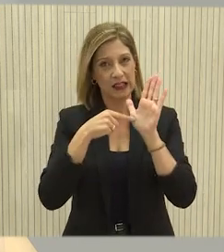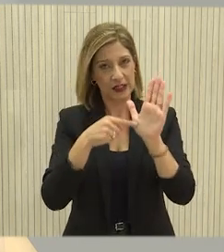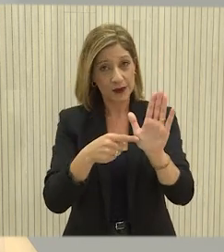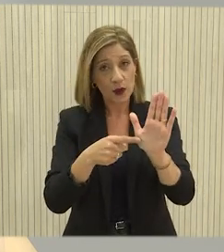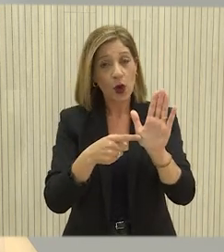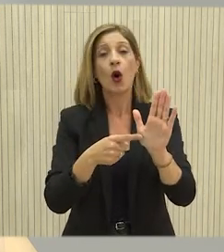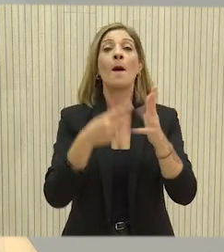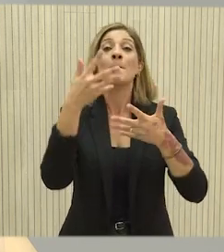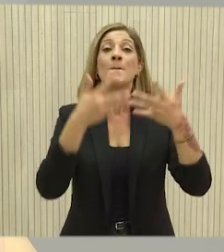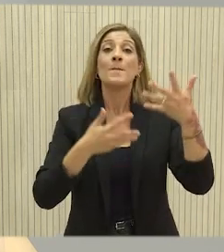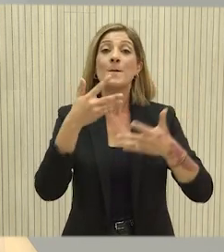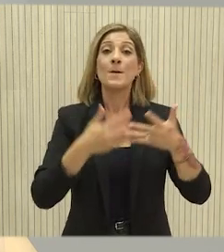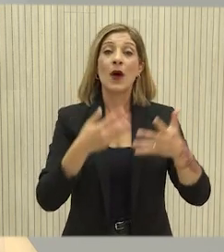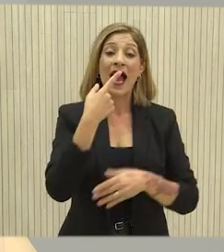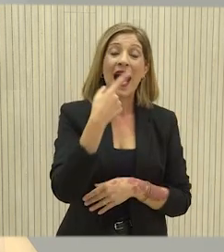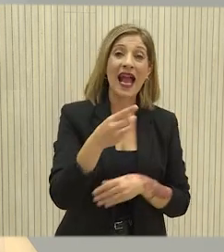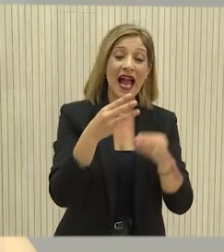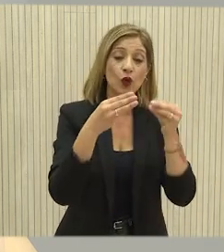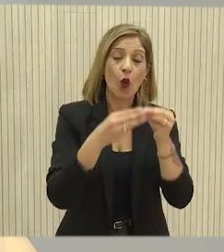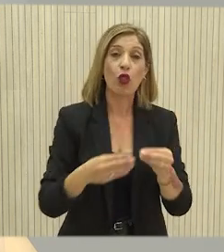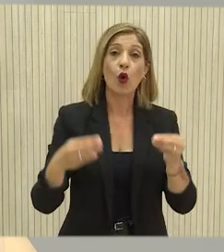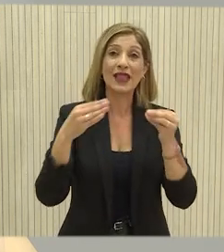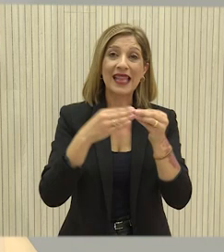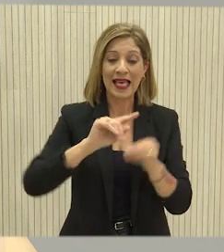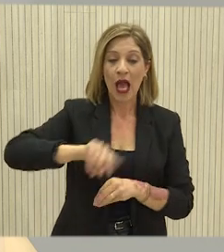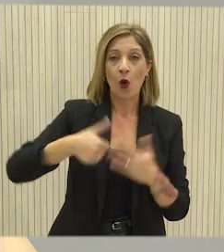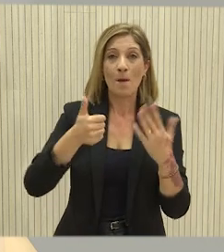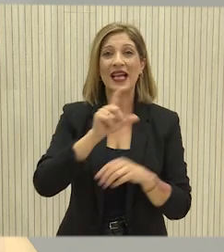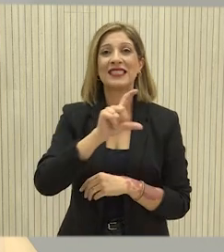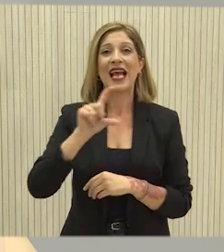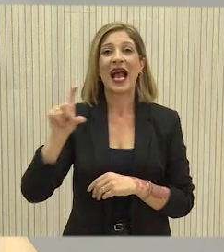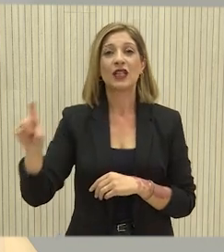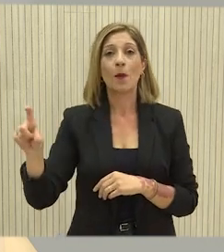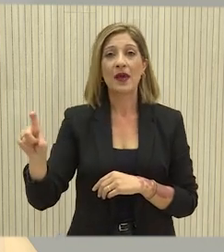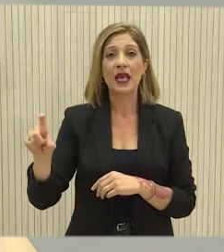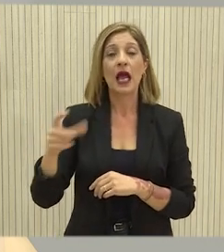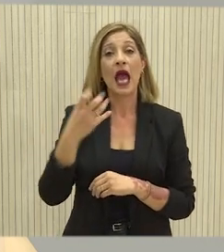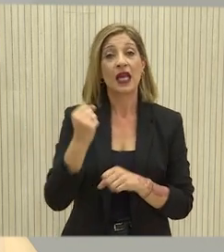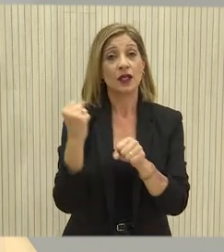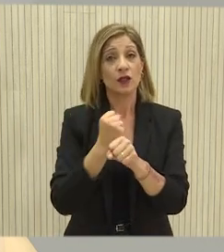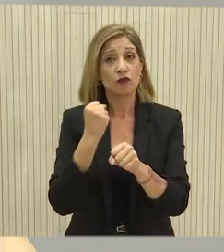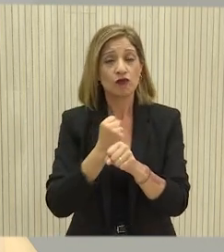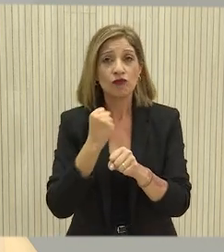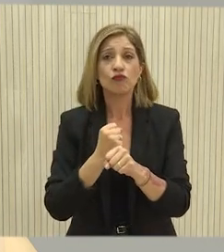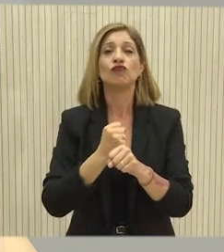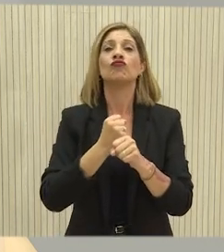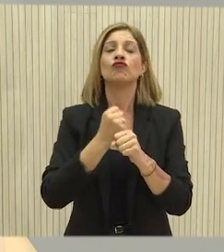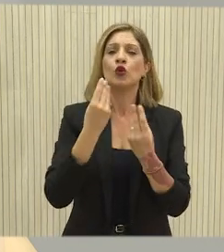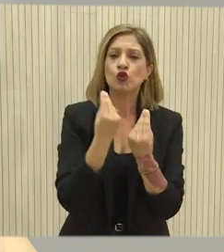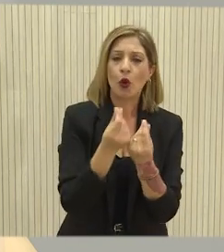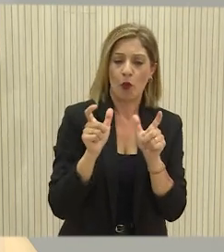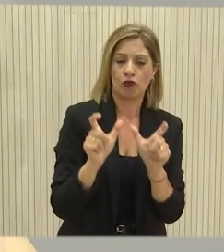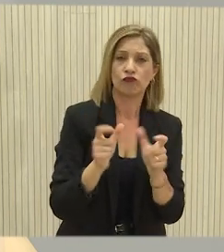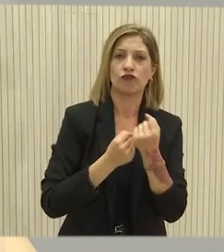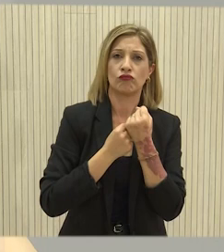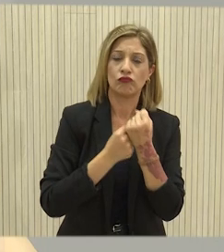Ο προϋπολογισμός, που ανέρχεται στα 189,6 εκατομμύρια ευρώ, περιλαμβάνει έργα, δράσεις και πολιτικές που στόχο